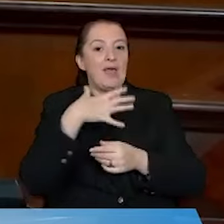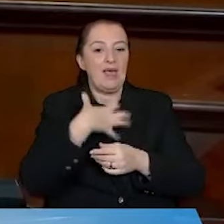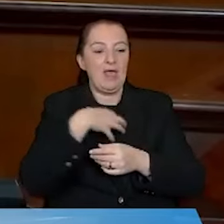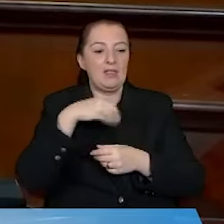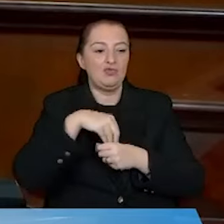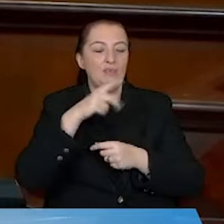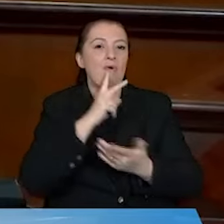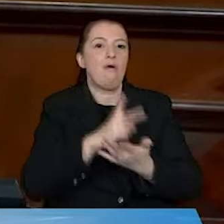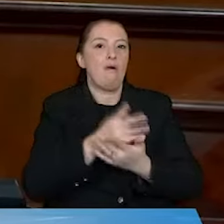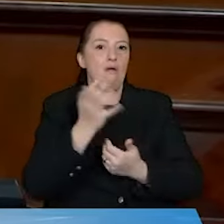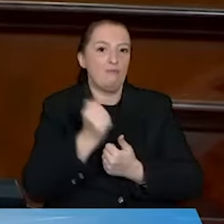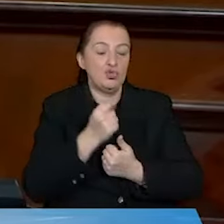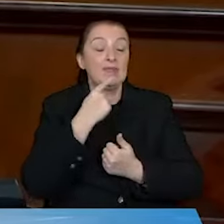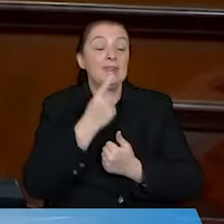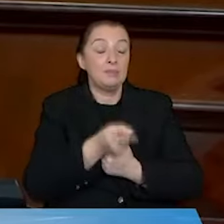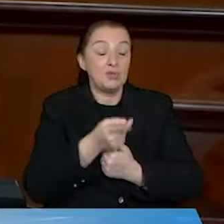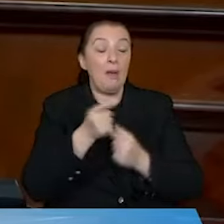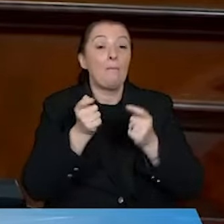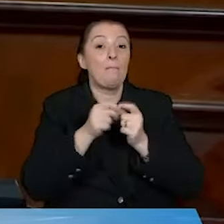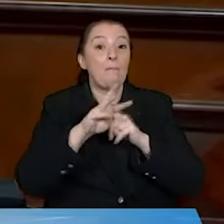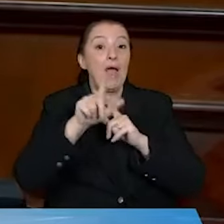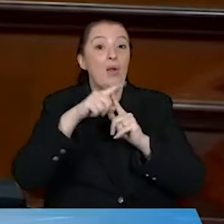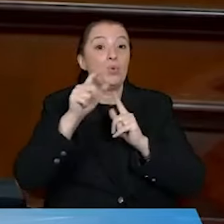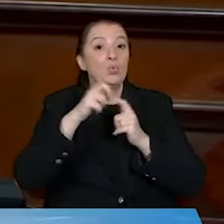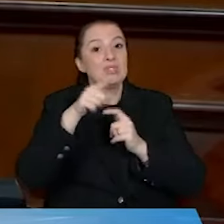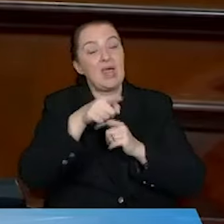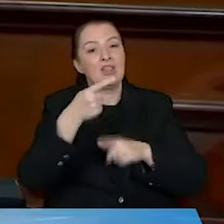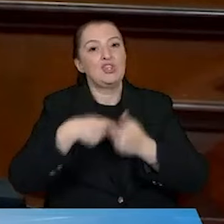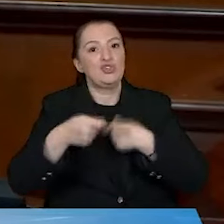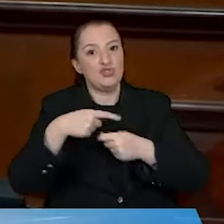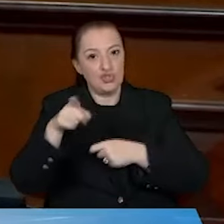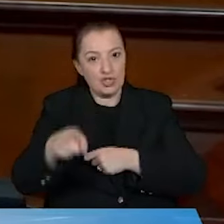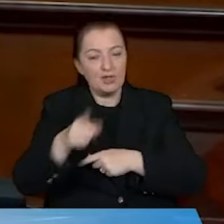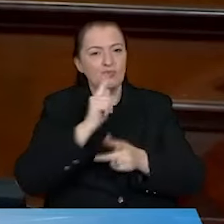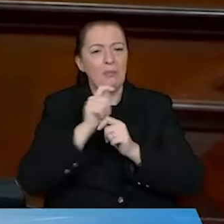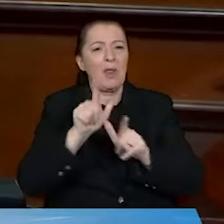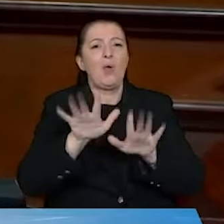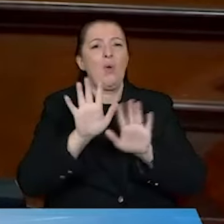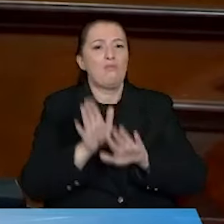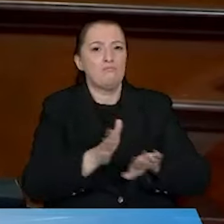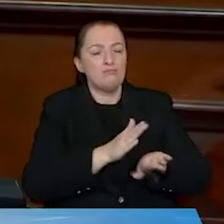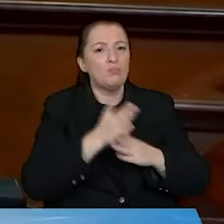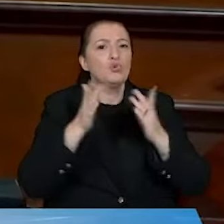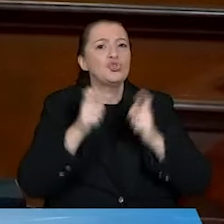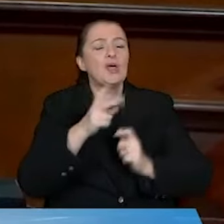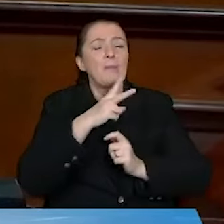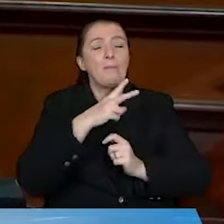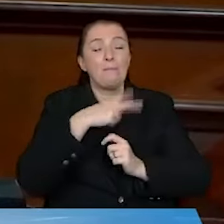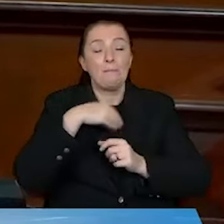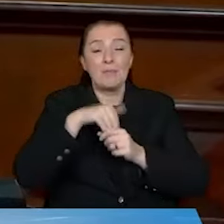karar almışlar. Demişler ki Beltur, burayı sen işlet, sözleşmeye gerek yok, Büyükşehir Meclisi'ne haber vermeye hiç gerek